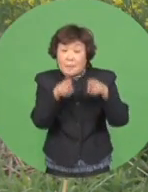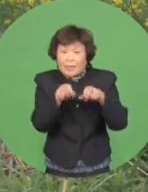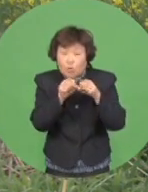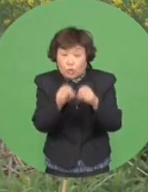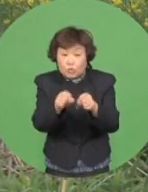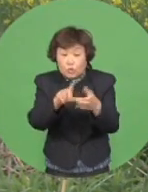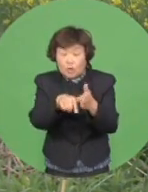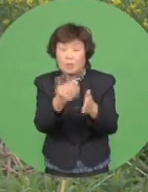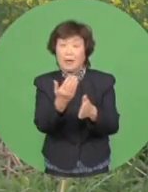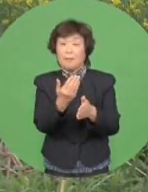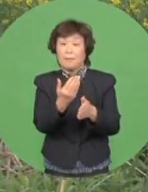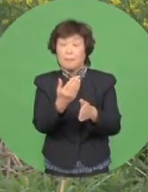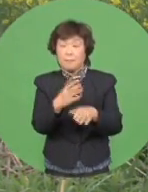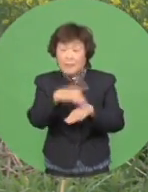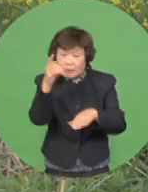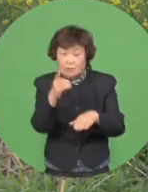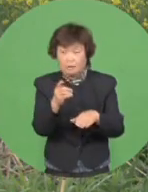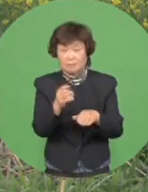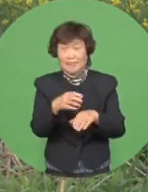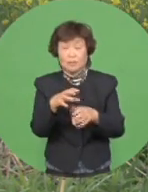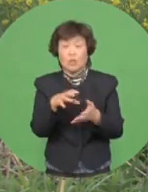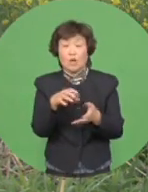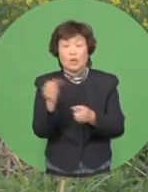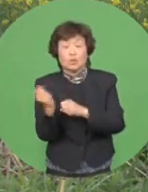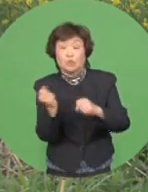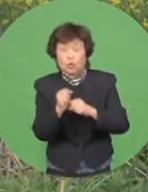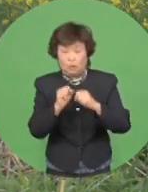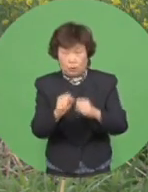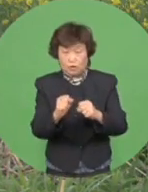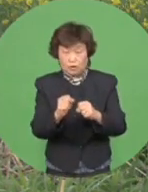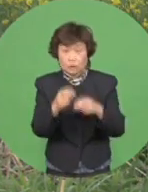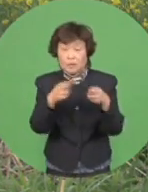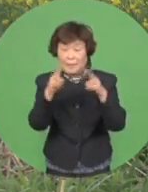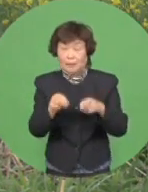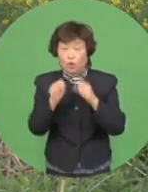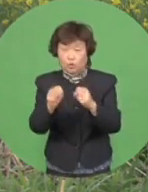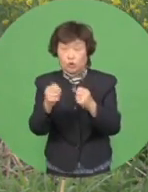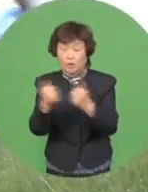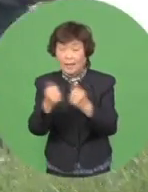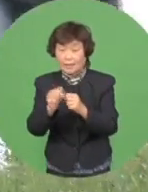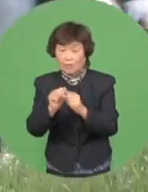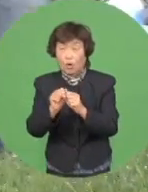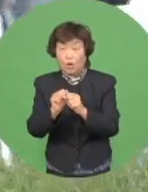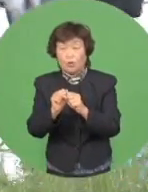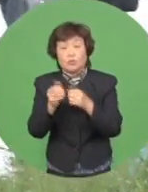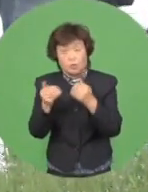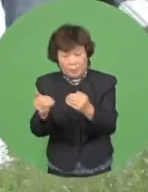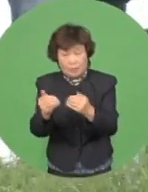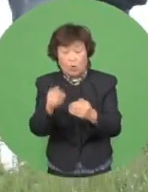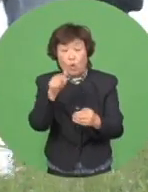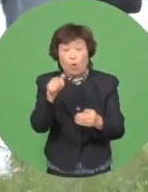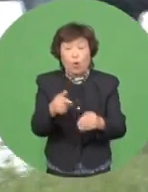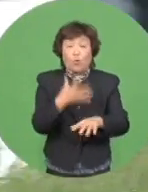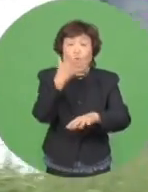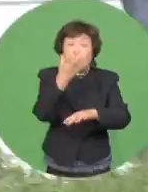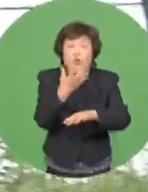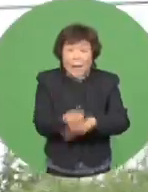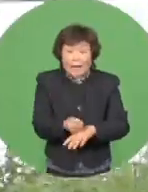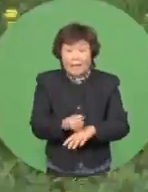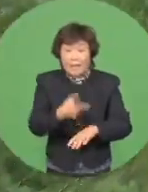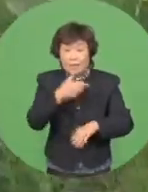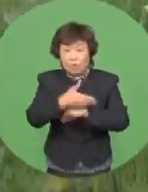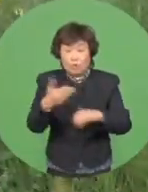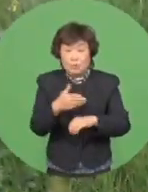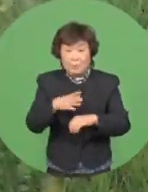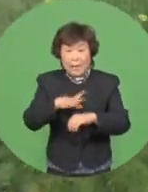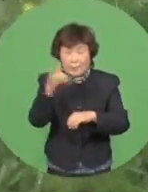まず清掃活動をして、それから今度イベントに入ろう、会議に入ろうというね、まあ、こうした習慣がもうまさに徳島発として